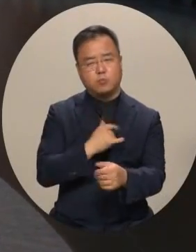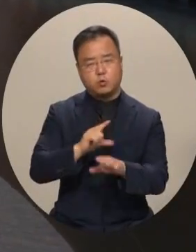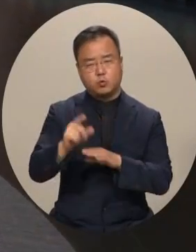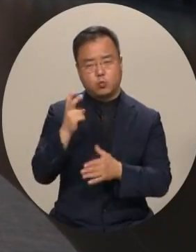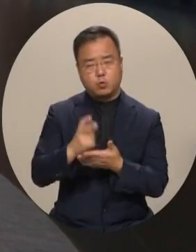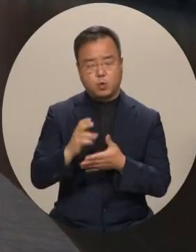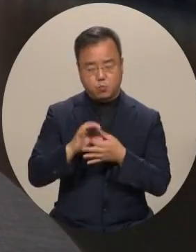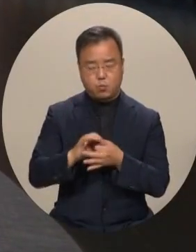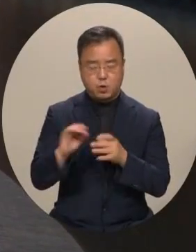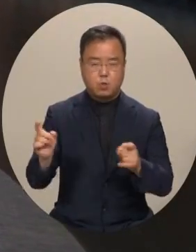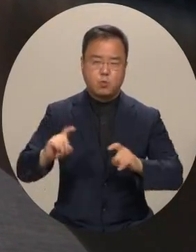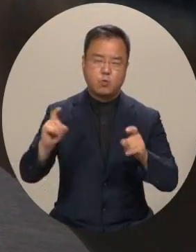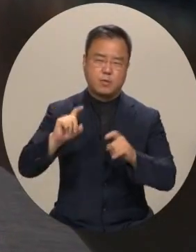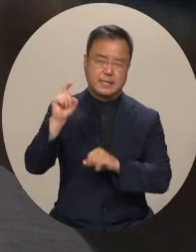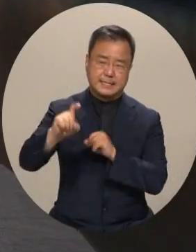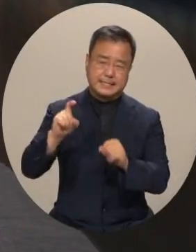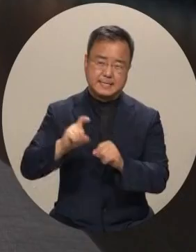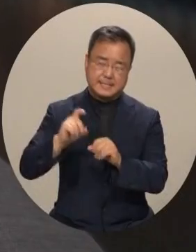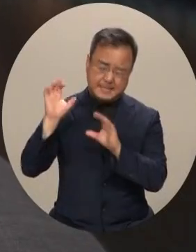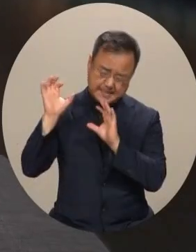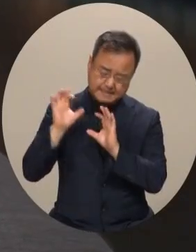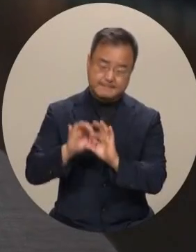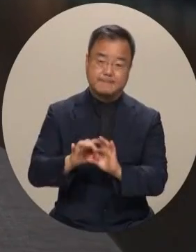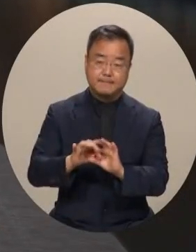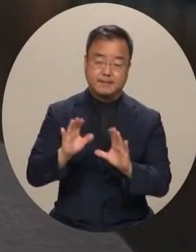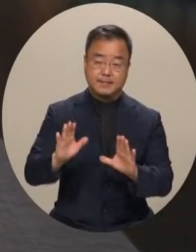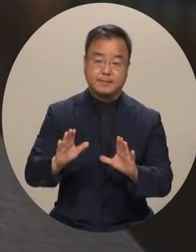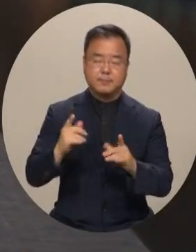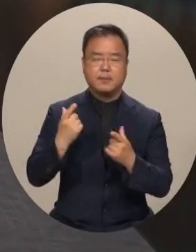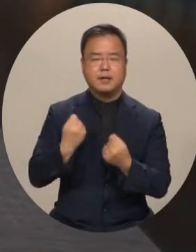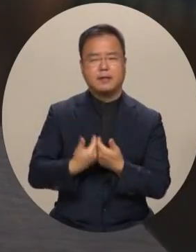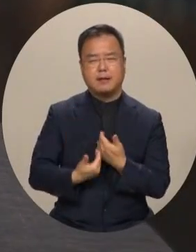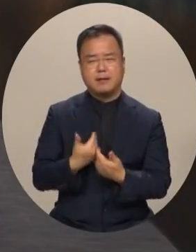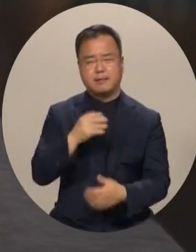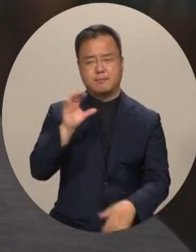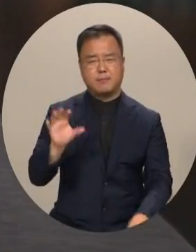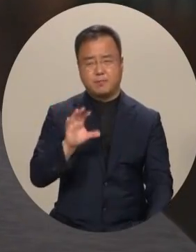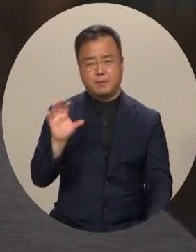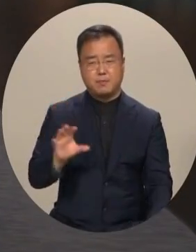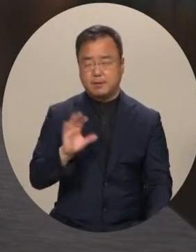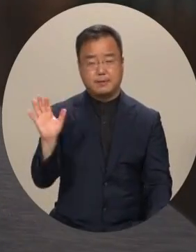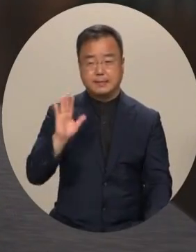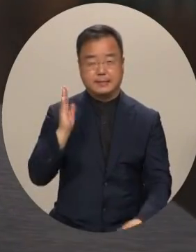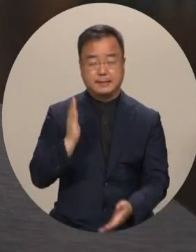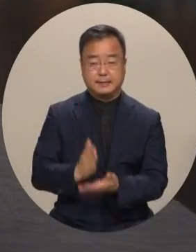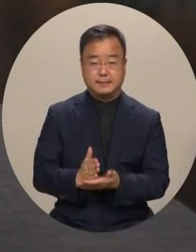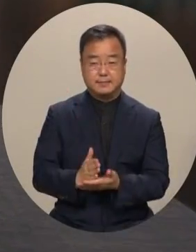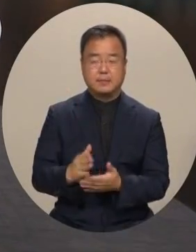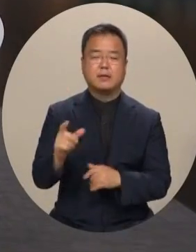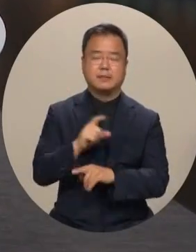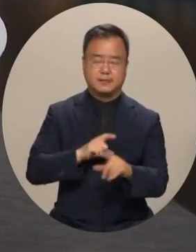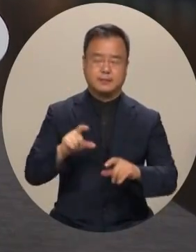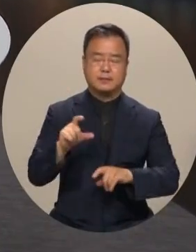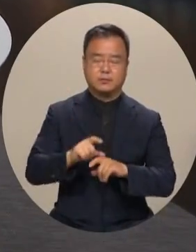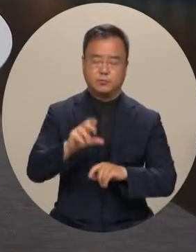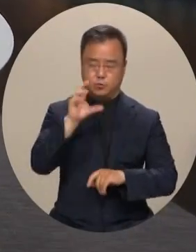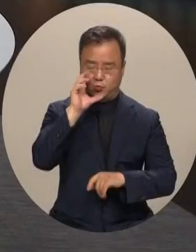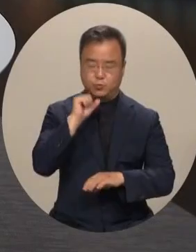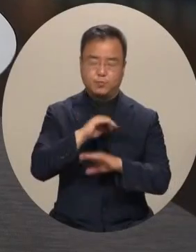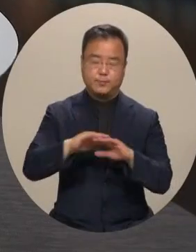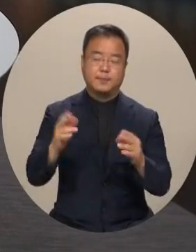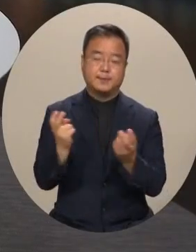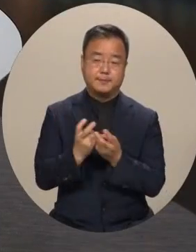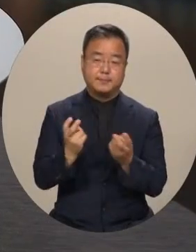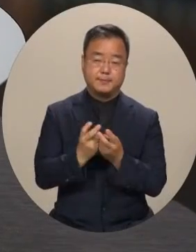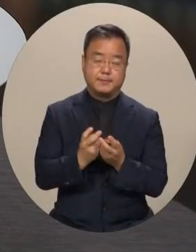논란은 지난 10년 동안 꾸준히 이어져 왔는데요 같은 갈등을 반복하기보다 이제는 조금 더 건설적인 해법을 찾아야